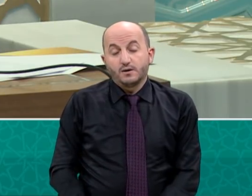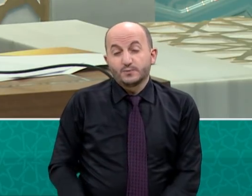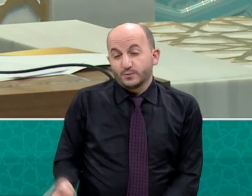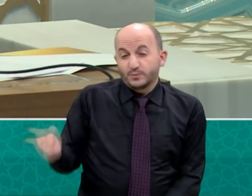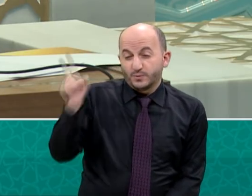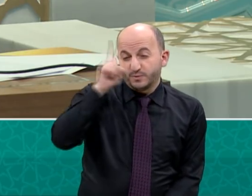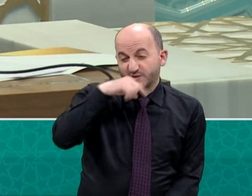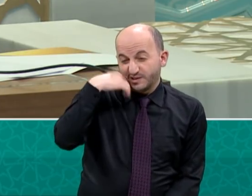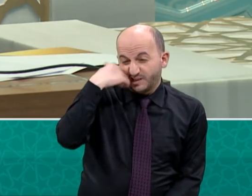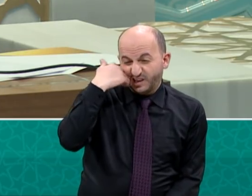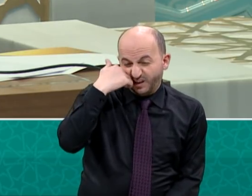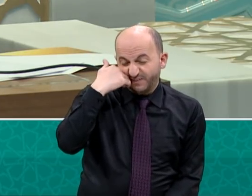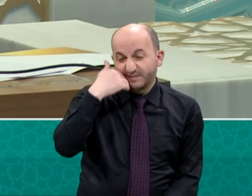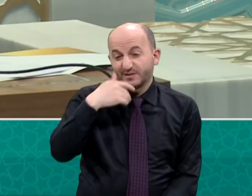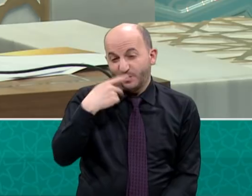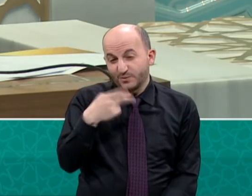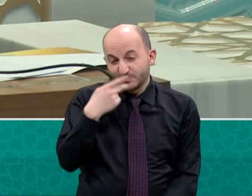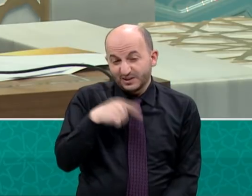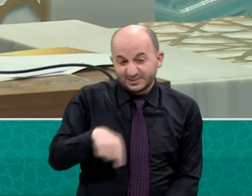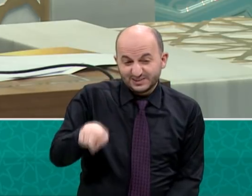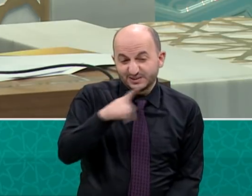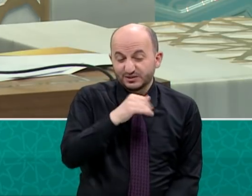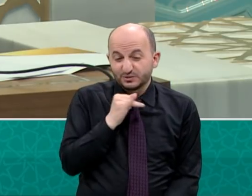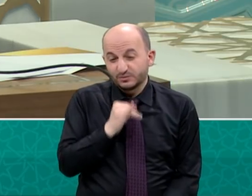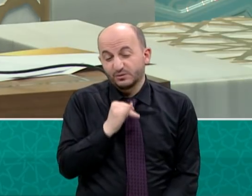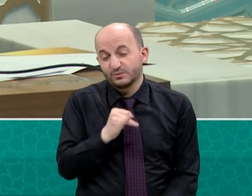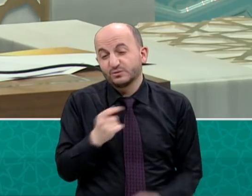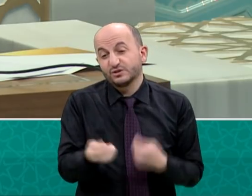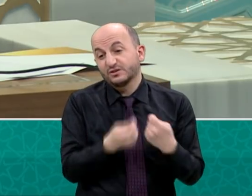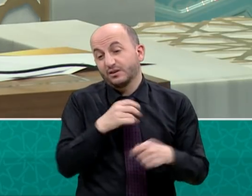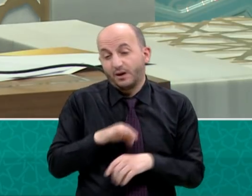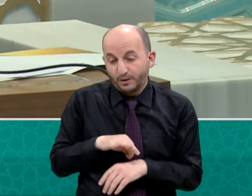Çünkü yalan ve yalancılık sizi kötülüğe götürür.